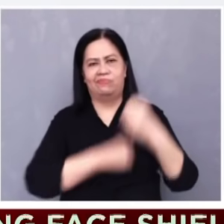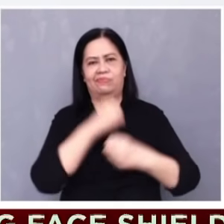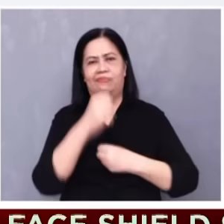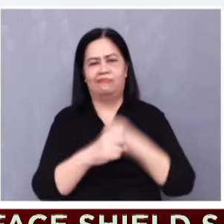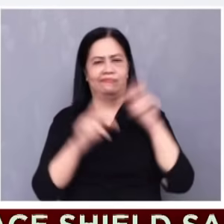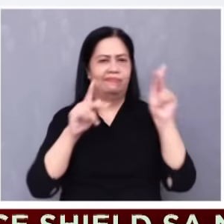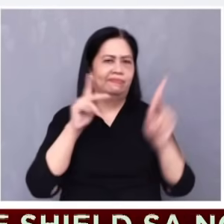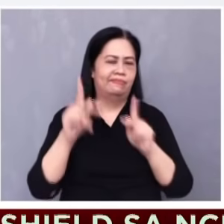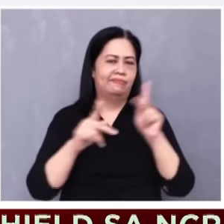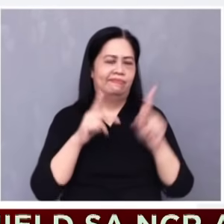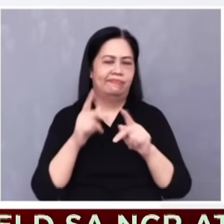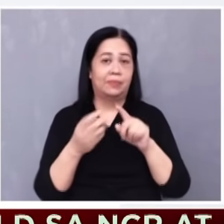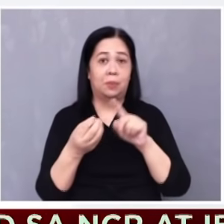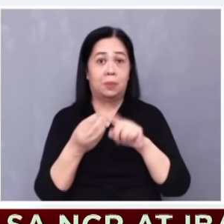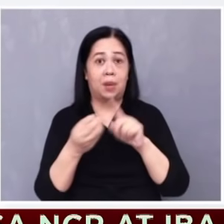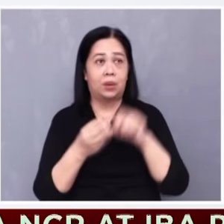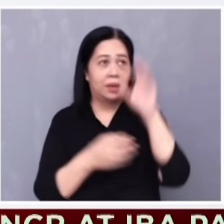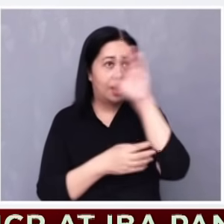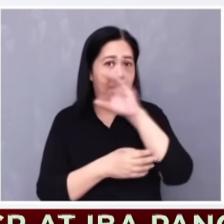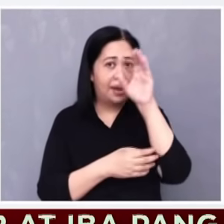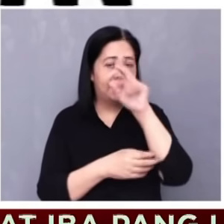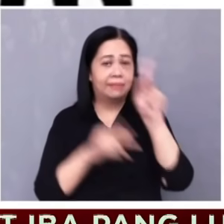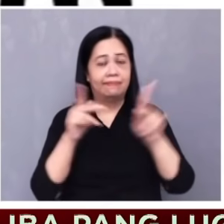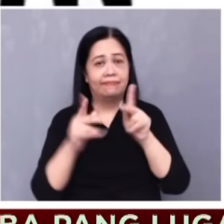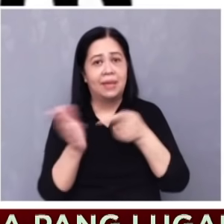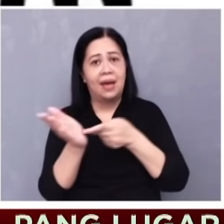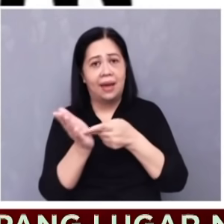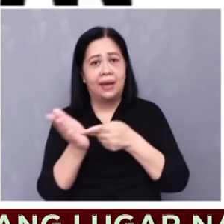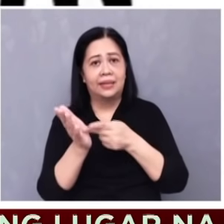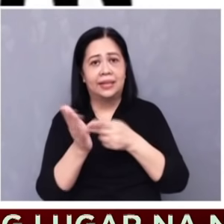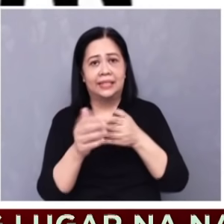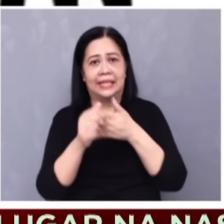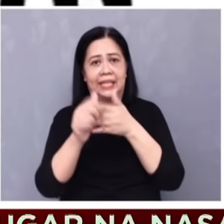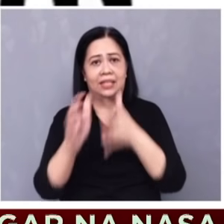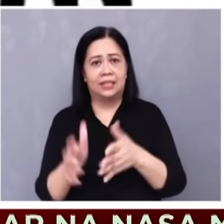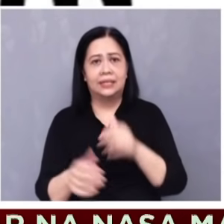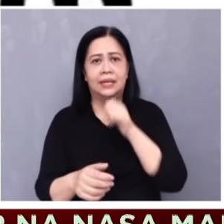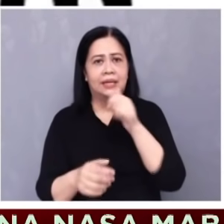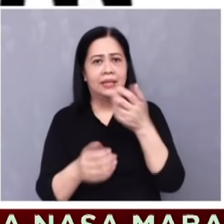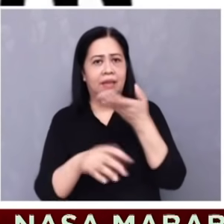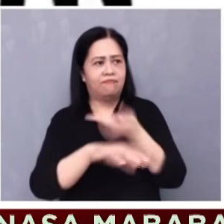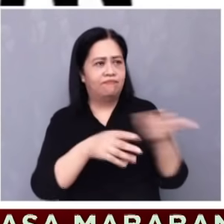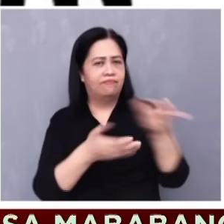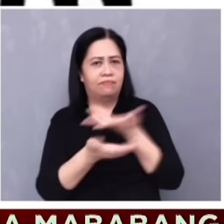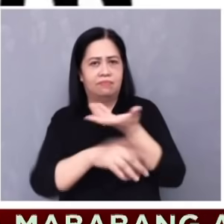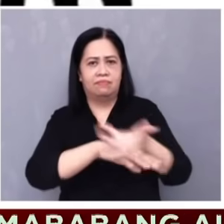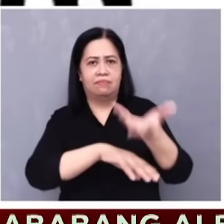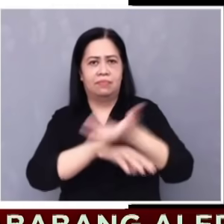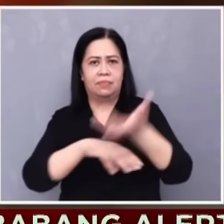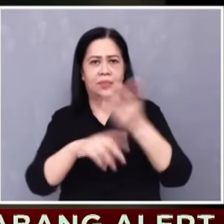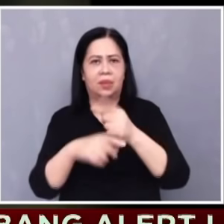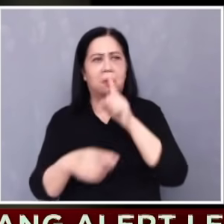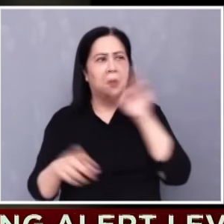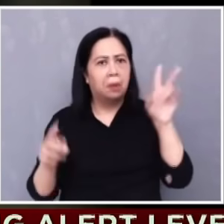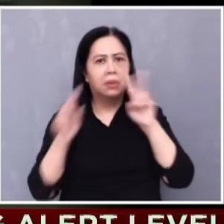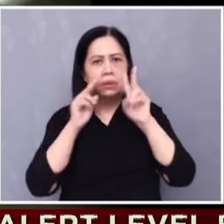Ito'y tungkol sa paghahanap pa rin ng bayan ng tapat ng mga pinuno na hindi bibiguin ang tao sa mga napako nilang